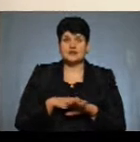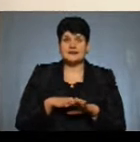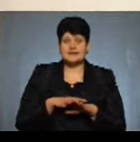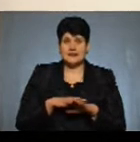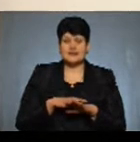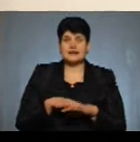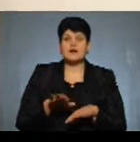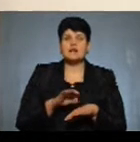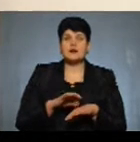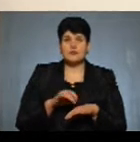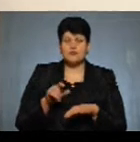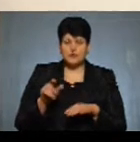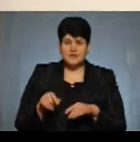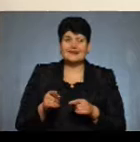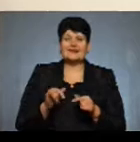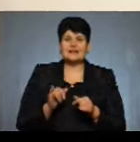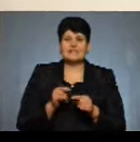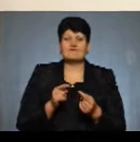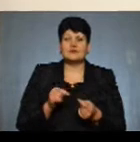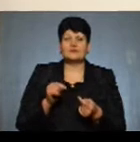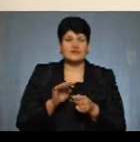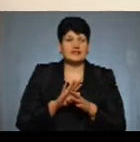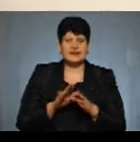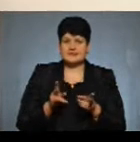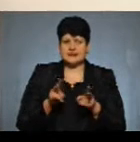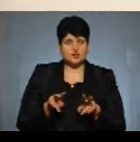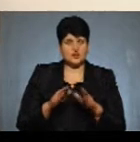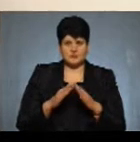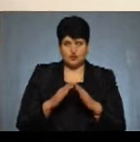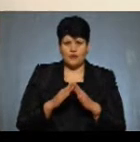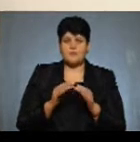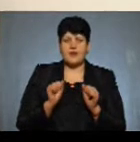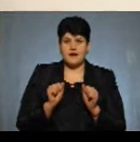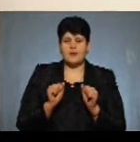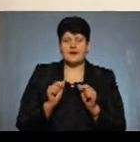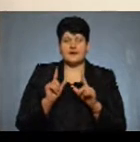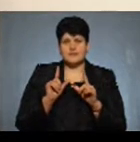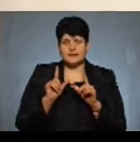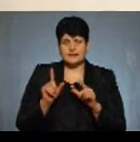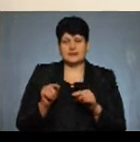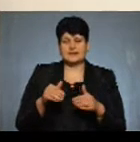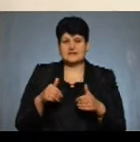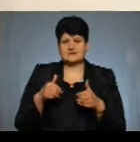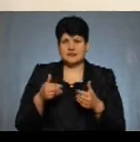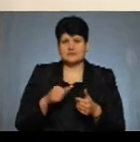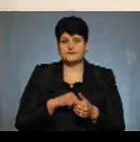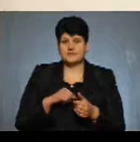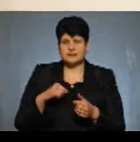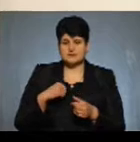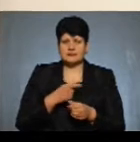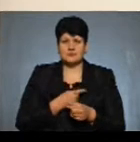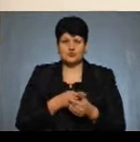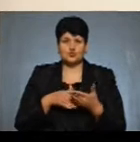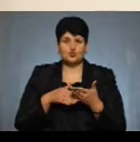все ж таки і хворіє, і відповідно не залишається вдома, а все ж таки їде і звертається самостійно